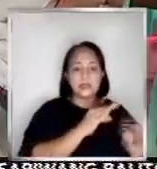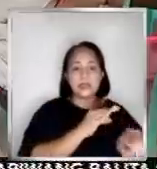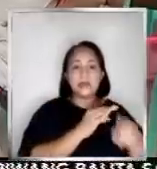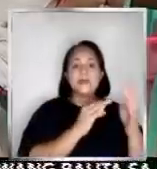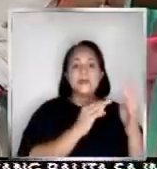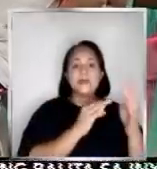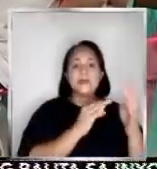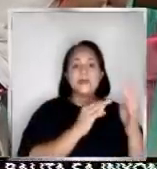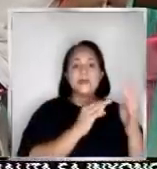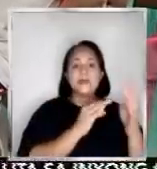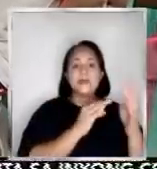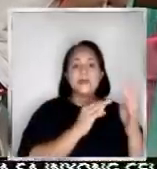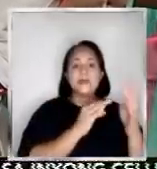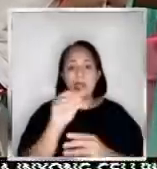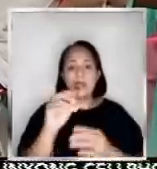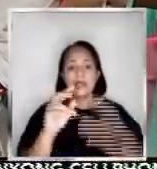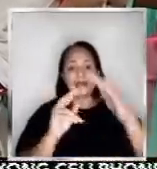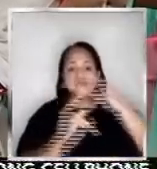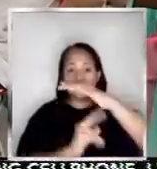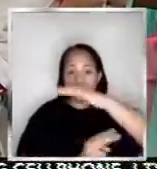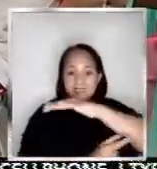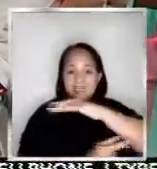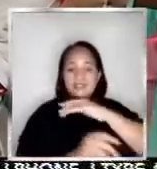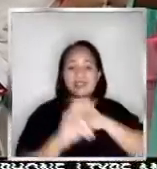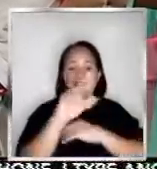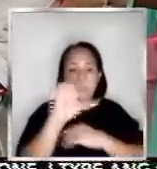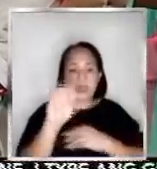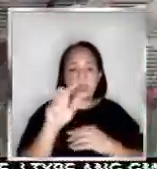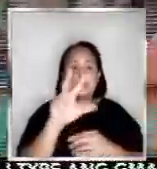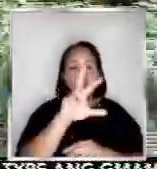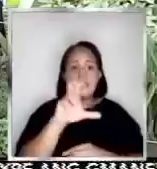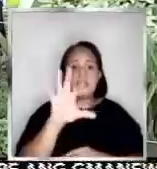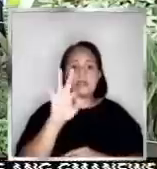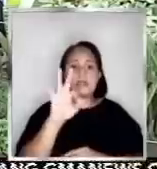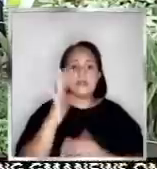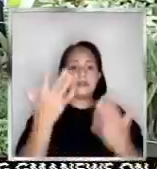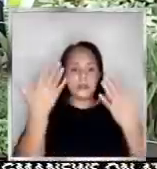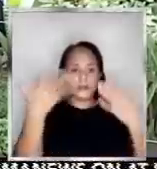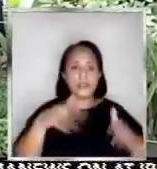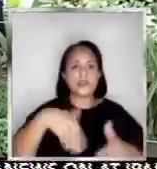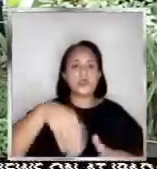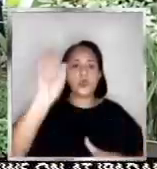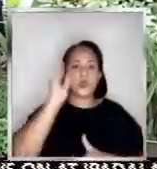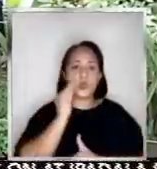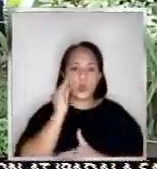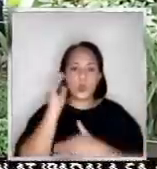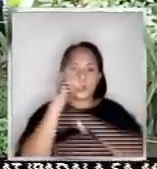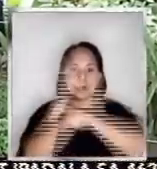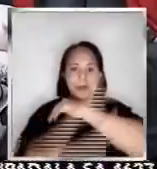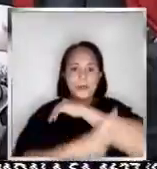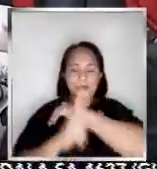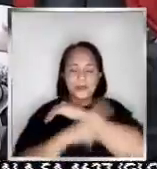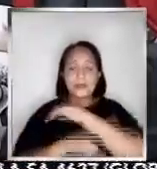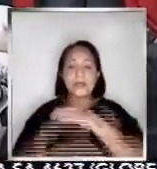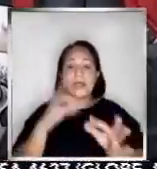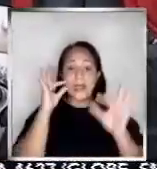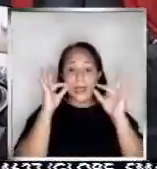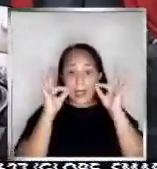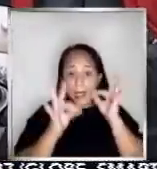Lunes, 395 na ang nakauwi sa probinsya. Kung ang iba wala pang katiyakang makakauwi,